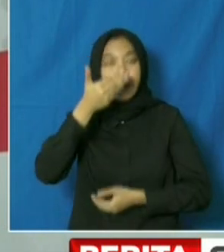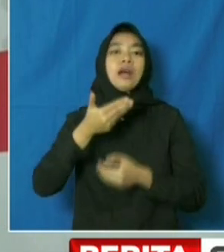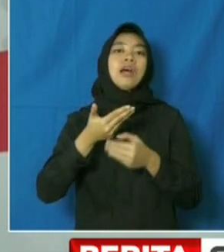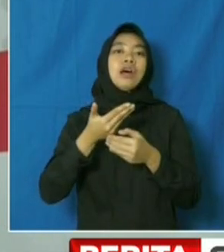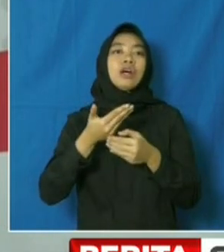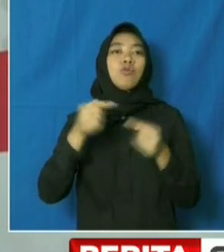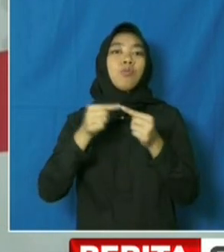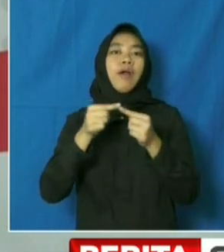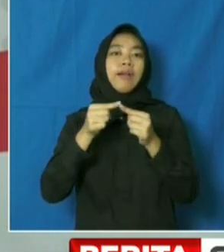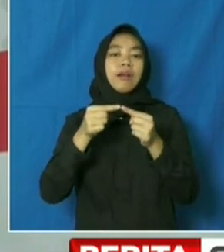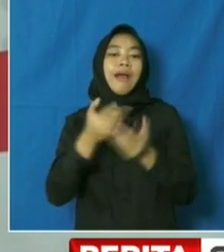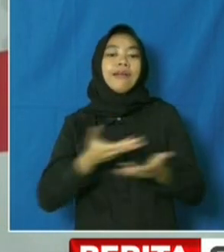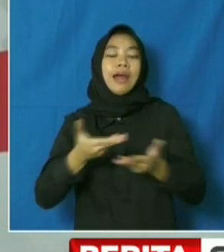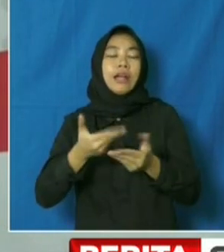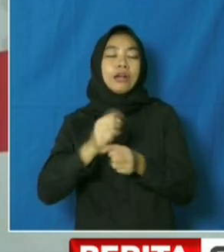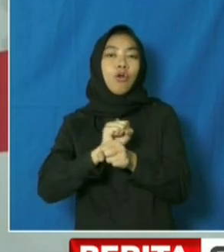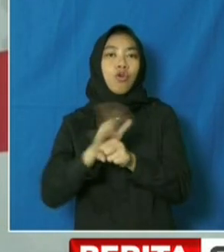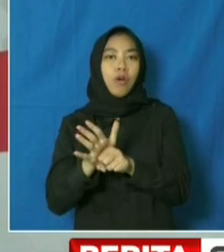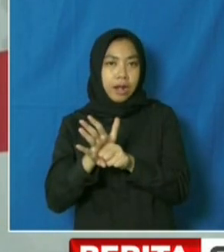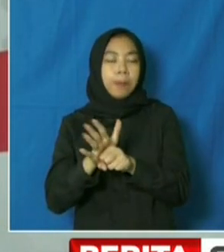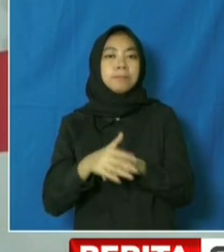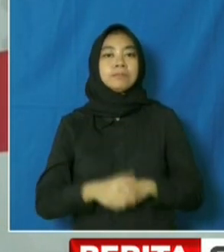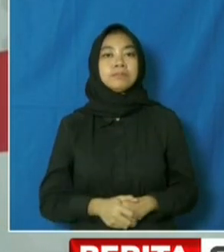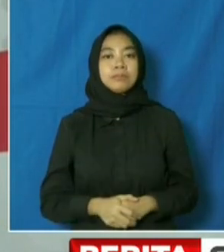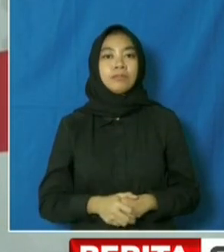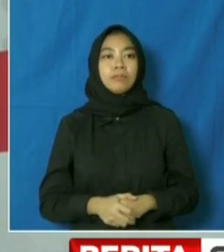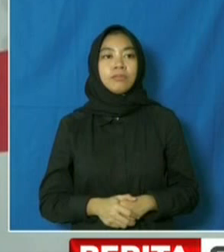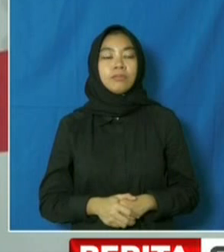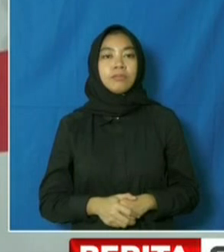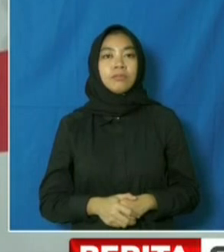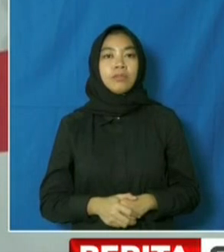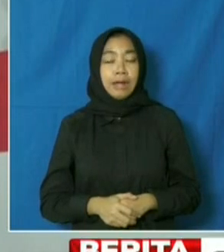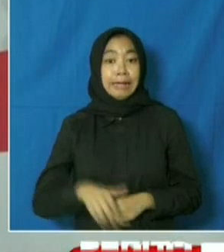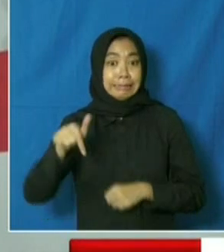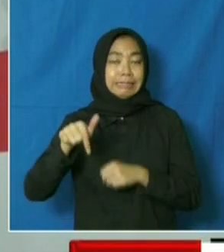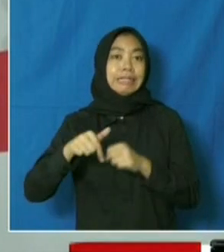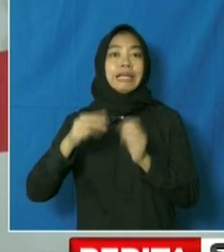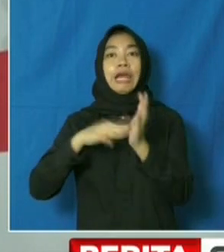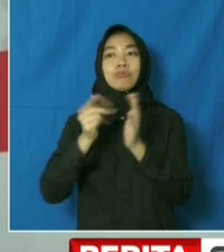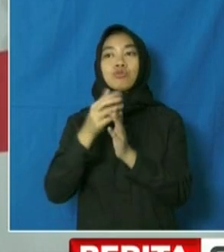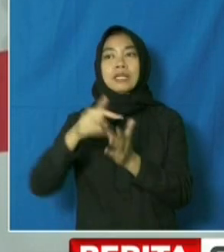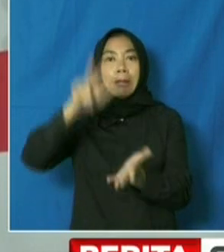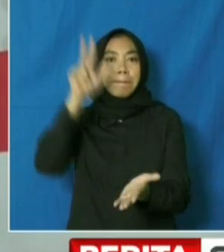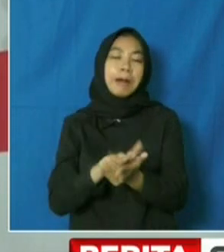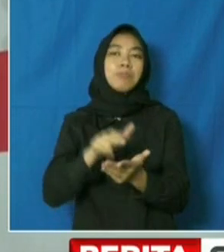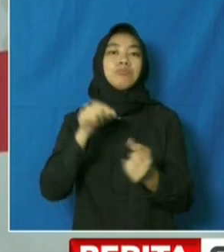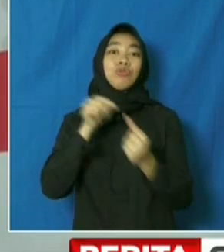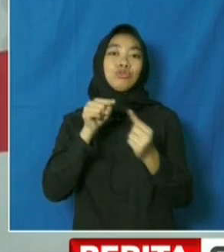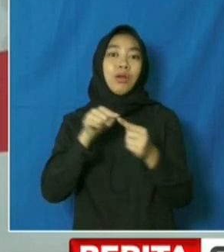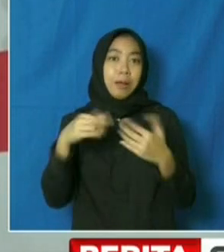ini Sebagai panduan keagamaan bagi masyarakat khususnya masyarakat muslim di Indonesia agar